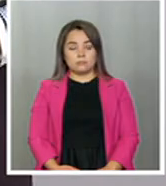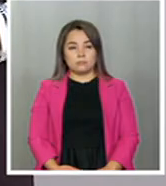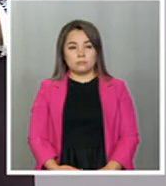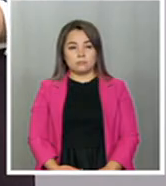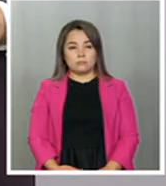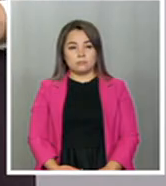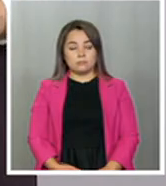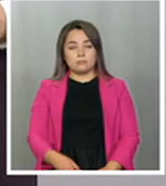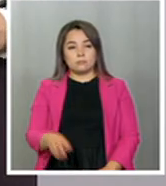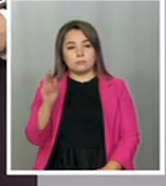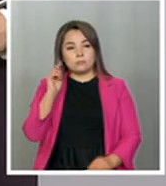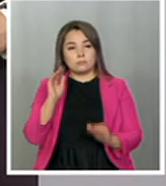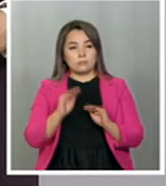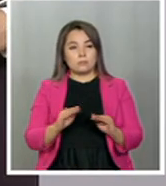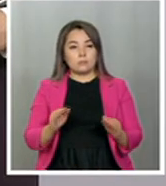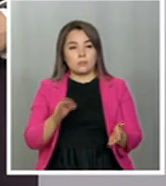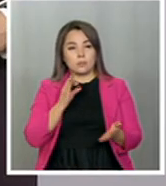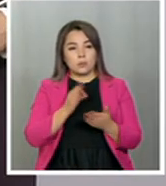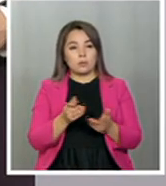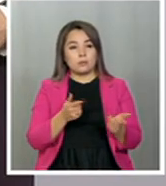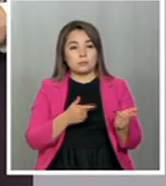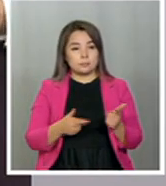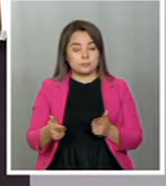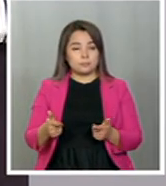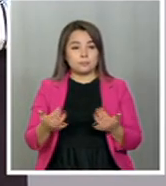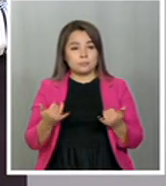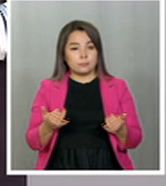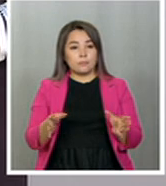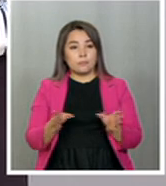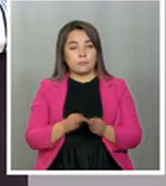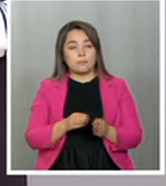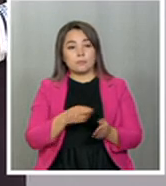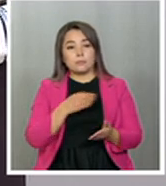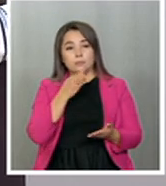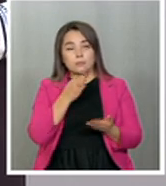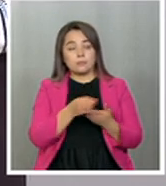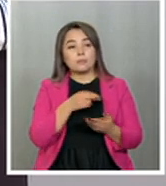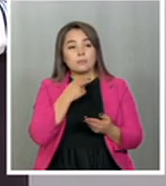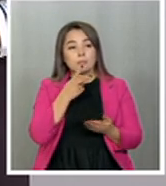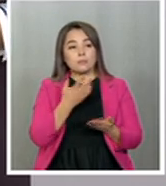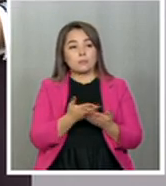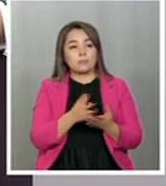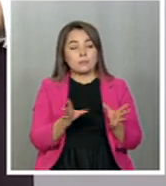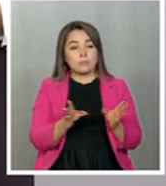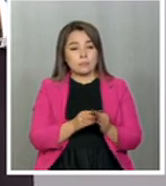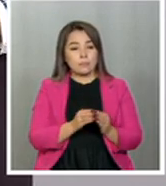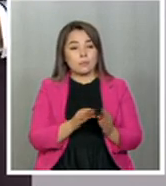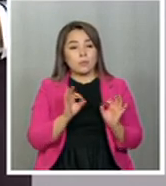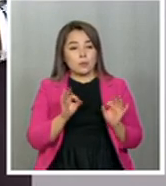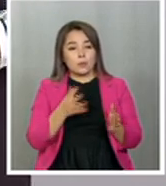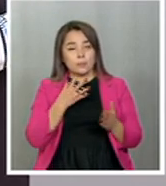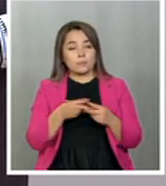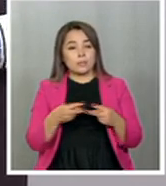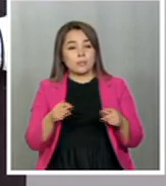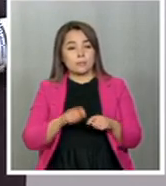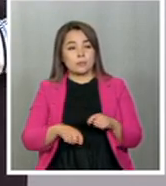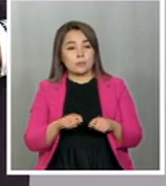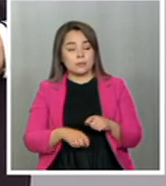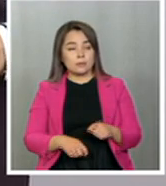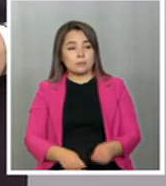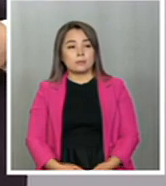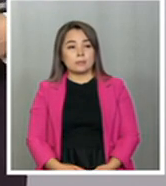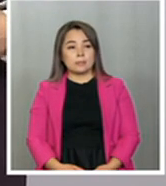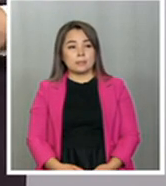Оқушылар, жауаптарыңыз дайын ба? Ендеше, біздегі жауап нұсқасына назар аударып, өз жауаптарыңызды салыстырып көріңіздер.